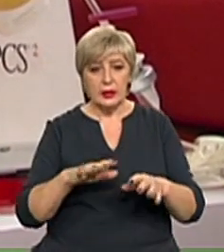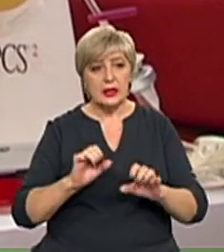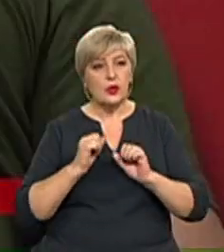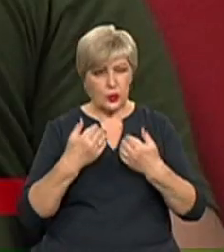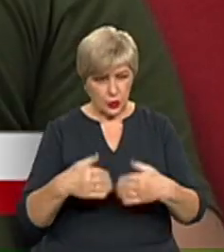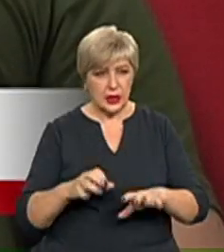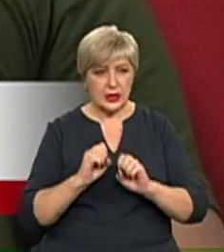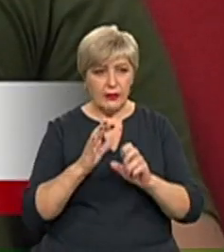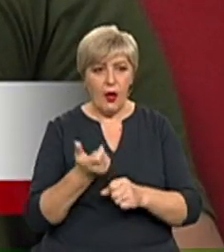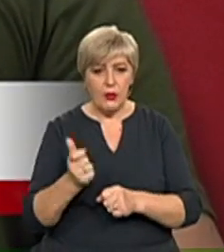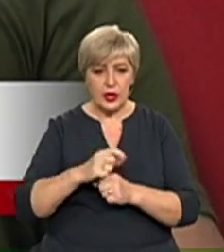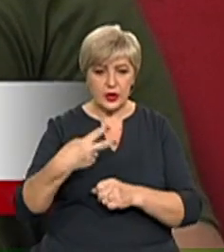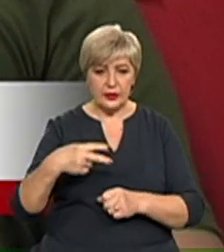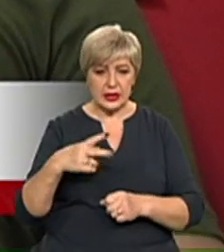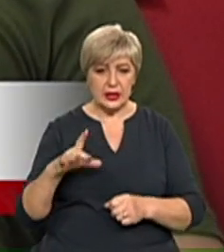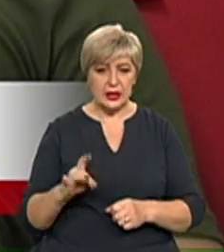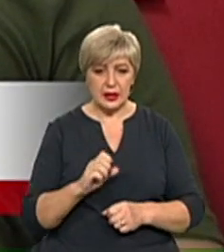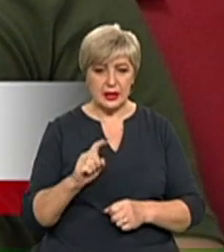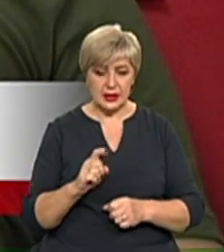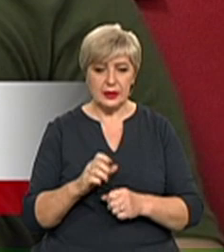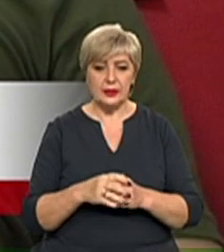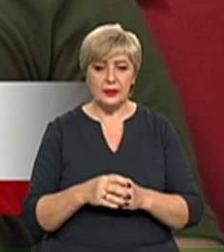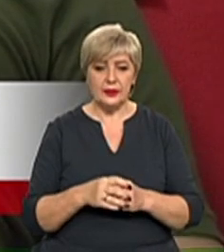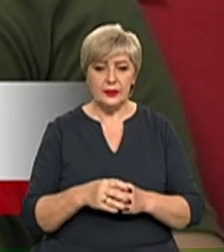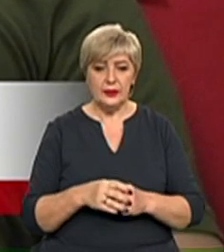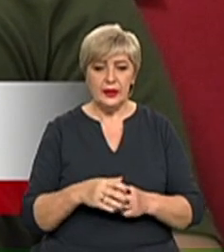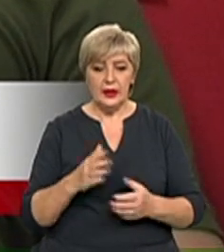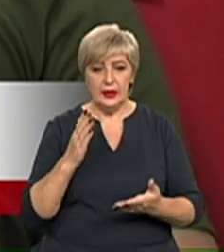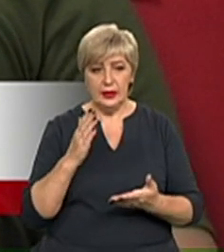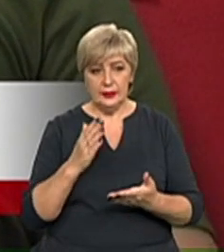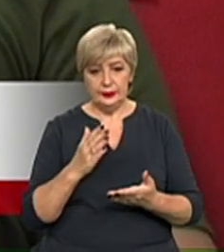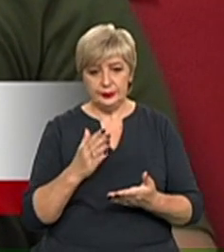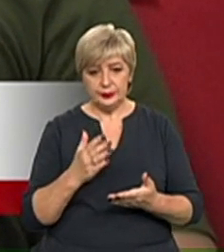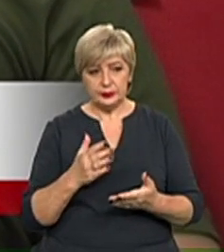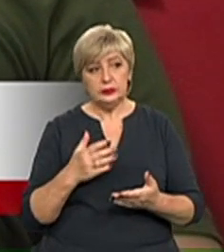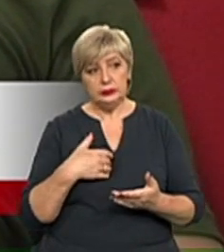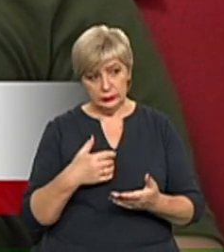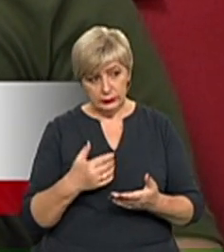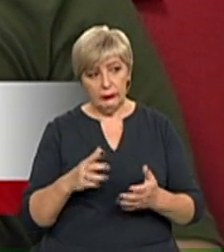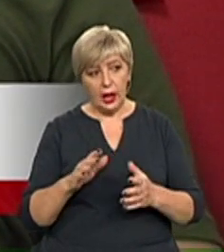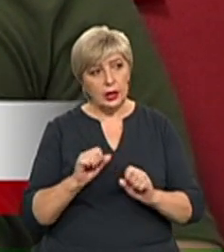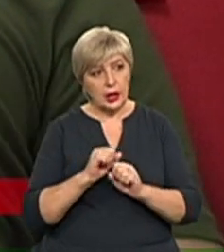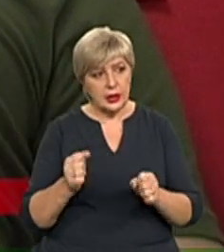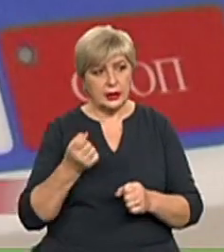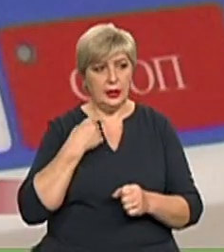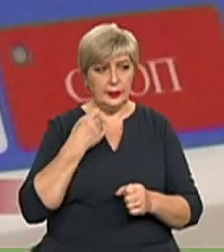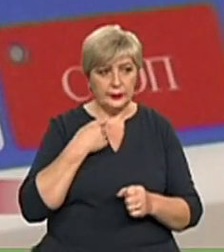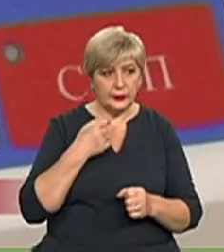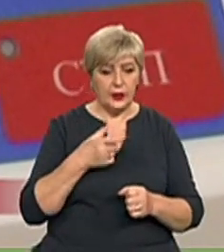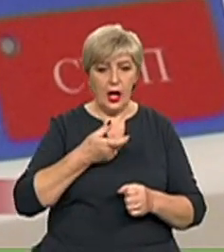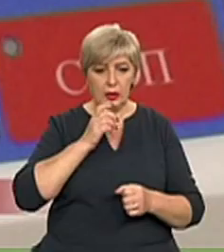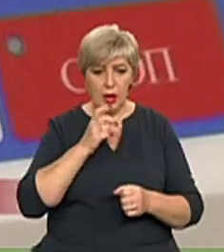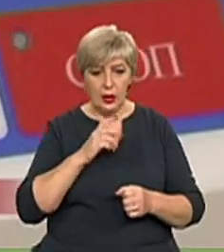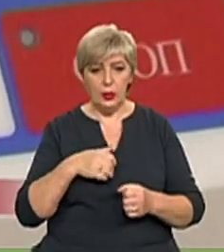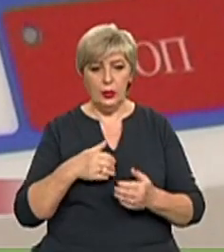20 разів. Дійсно, ряд моментів, яких треба виконувати, не вживати алкоголь за 2-3 дні, за час до